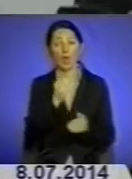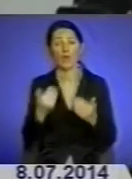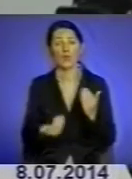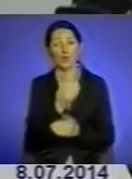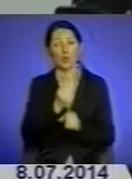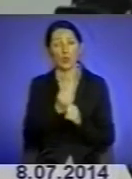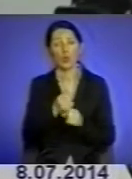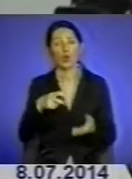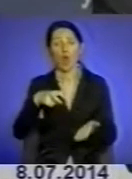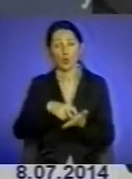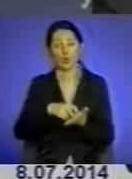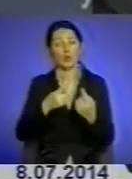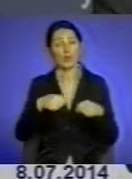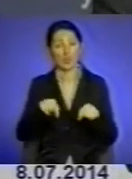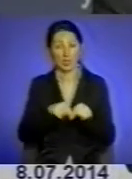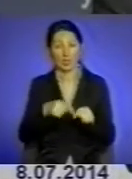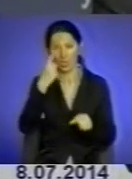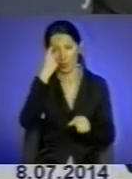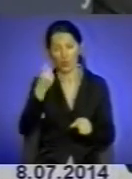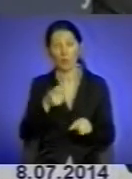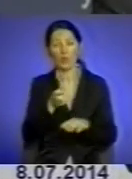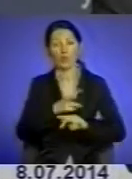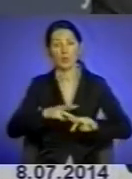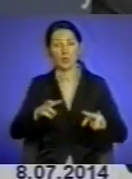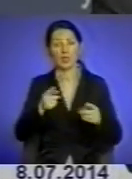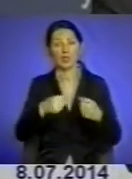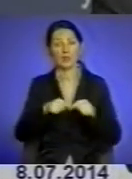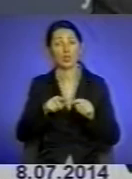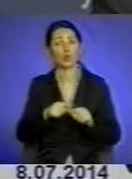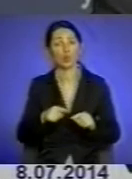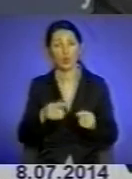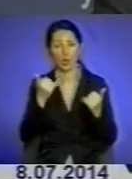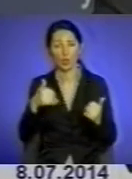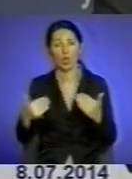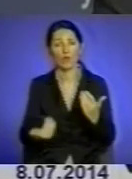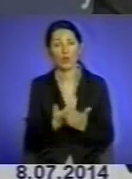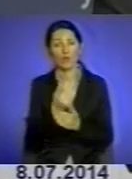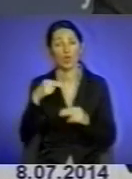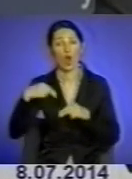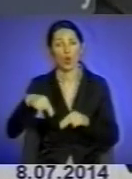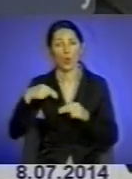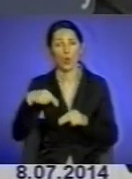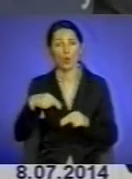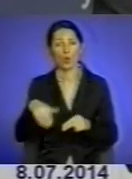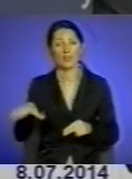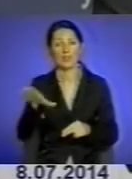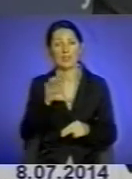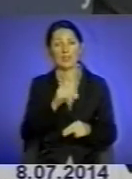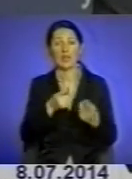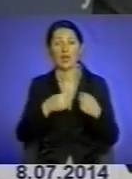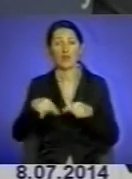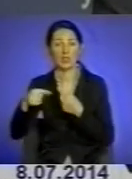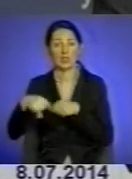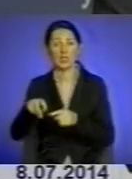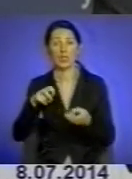відділень, повідомив міністр інфраструктури Максим Бурбак. Сьогодні відновлено роботу всіх відділень